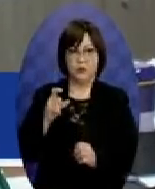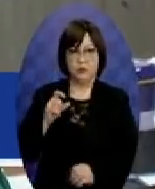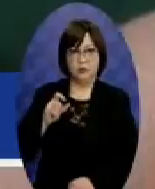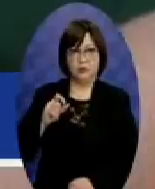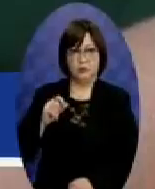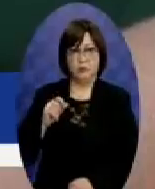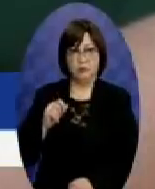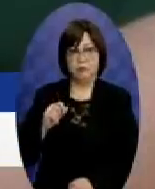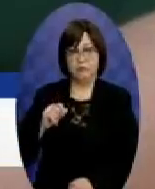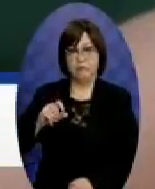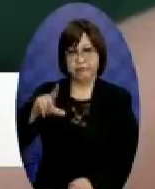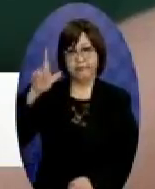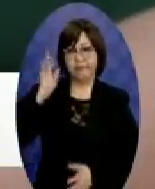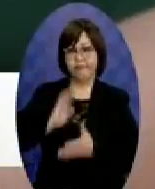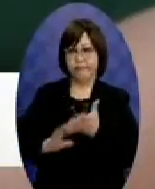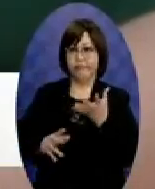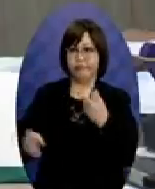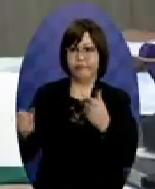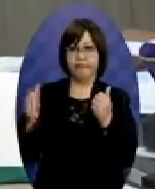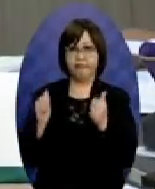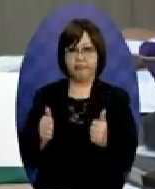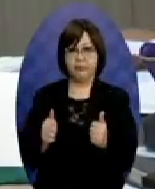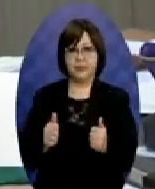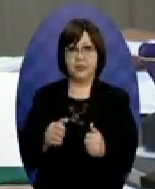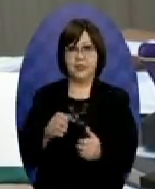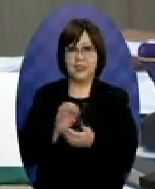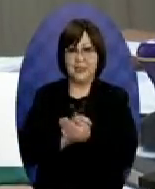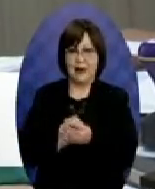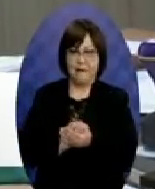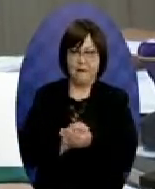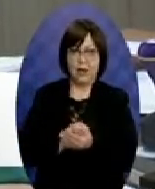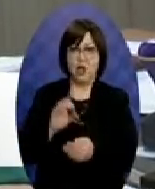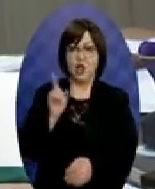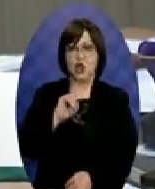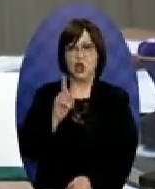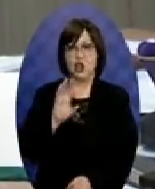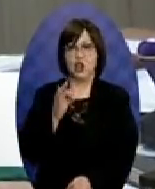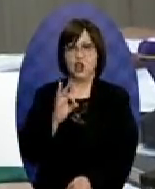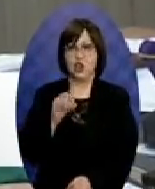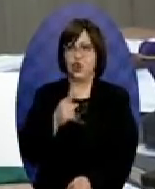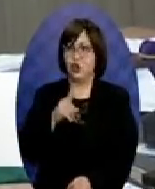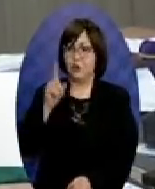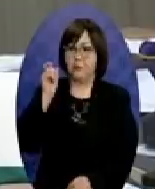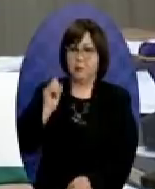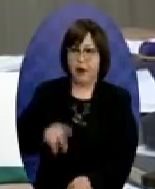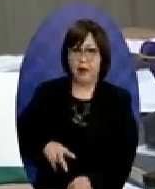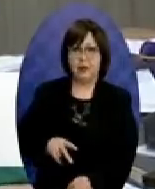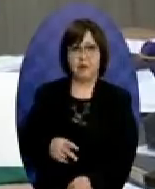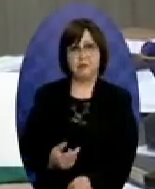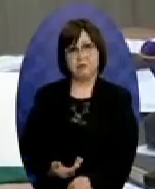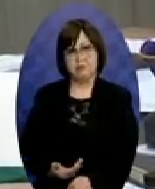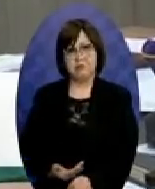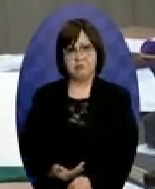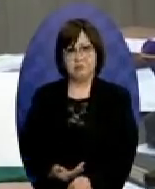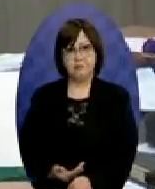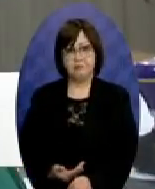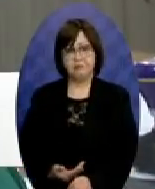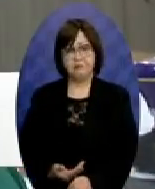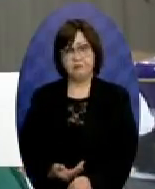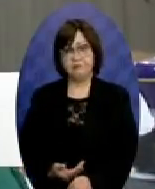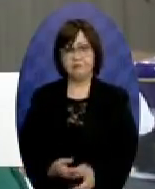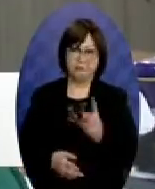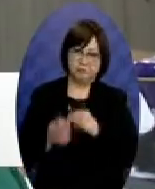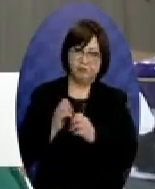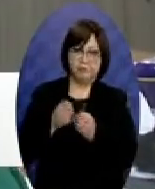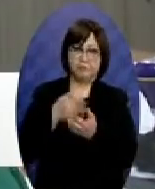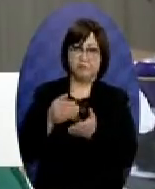дүр төсөж байгаа. А 2 дугаарт нь гэх юм бол тэр саван, зөгийн балын жигний бэл ийм юмнууд их борилт сайтай байдаг. Энэ дээр бол